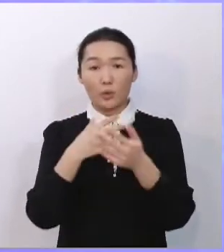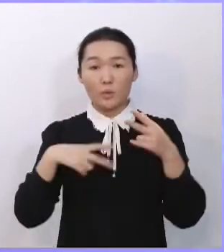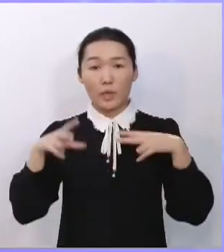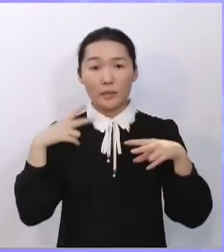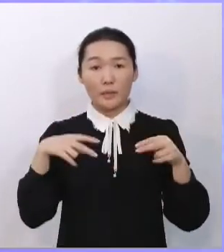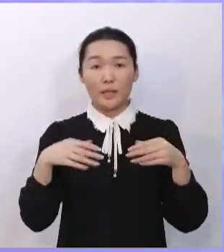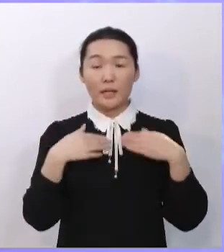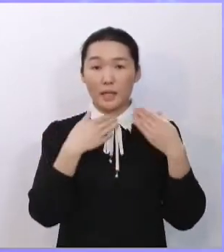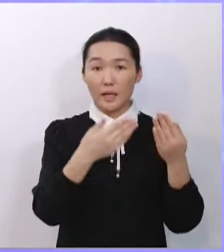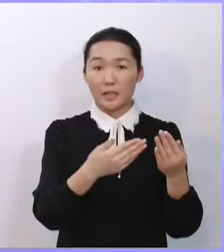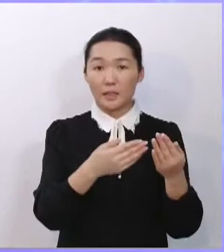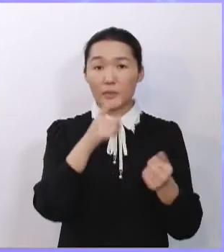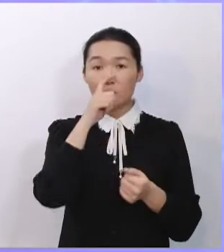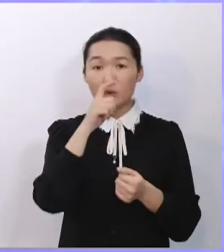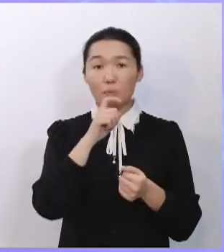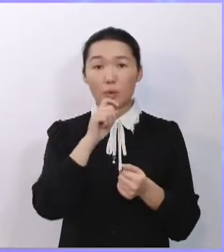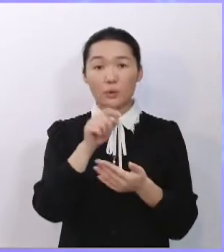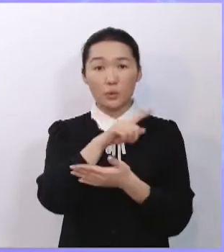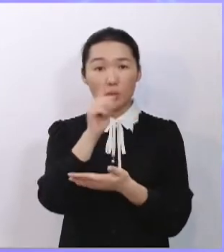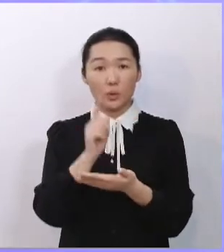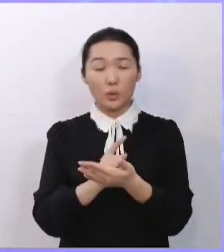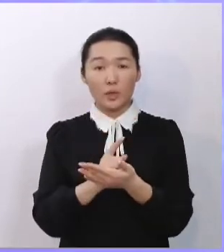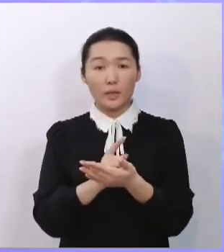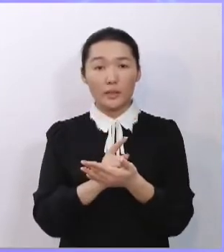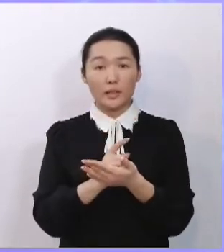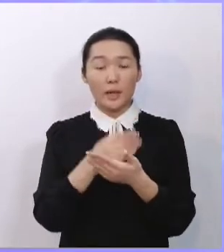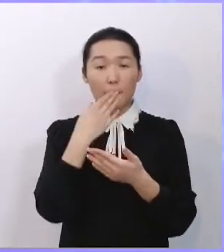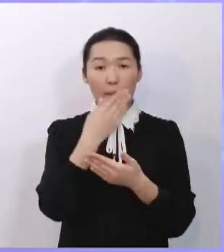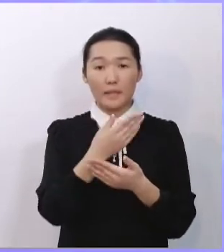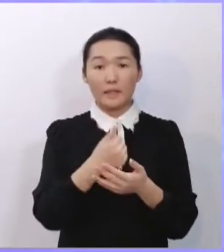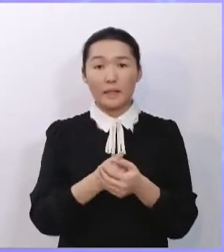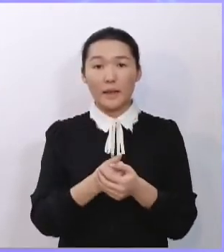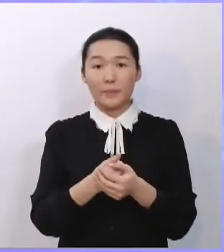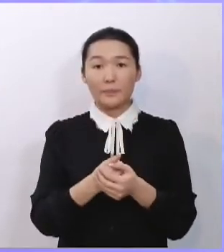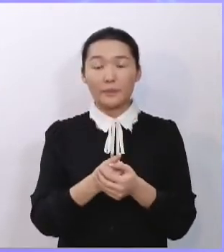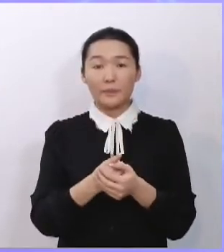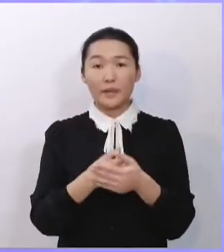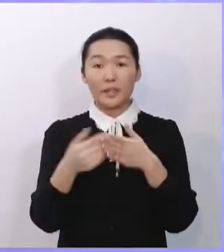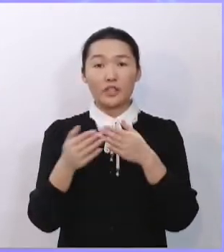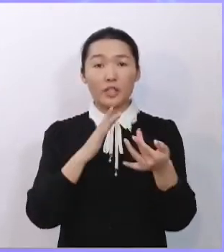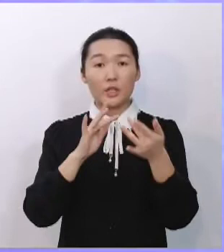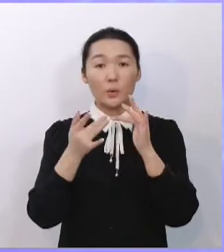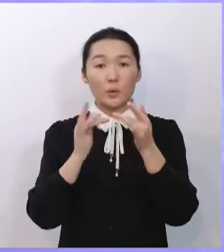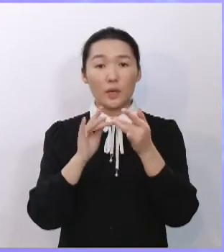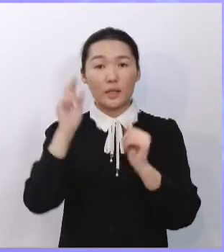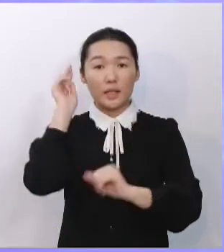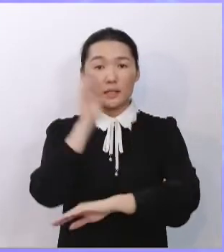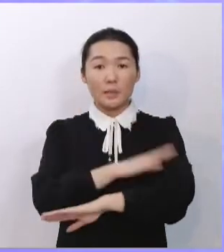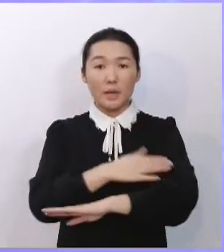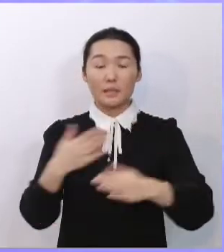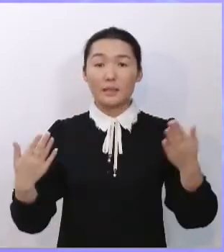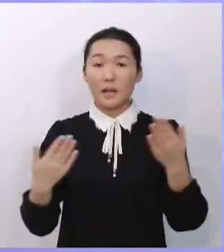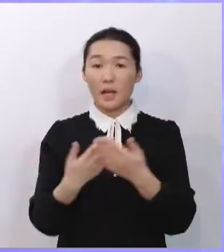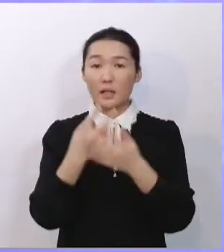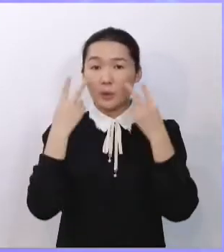кайрылып, түшүнбөгөн суроолоруңарды бергиле же YouTube каналынан сабакты кайра көрүп